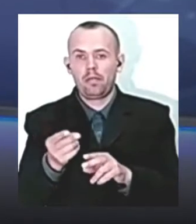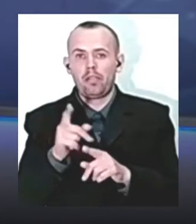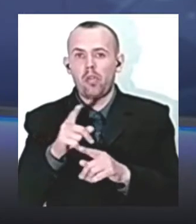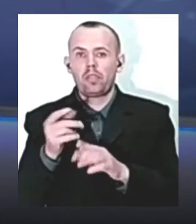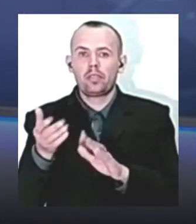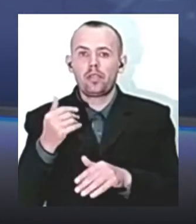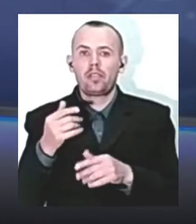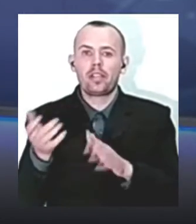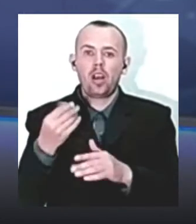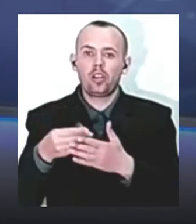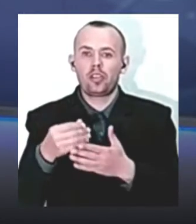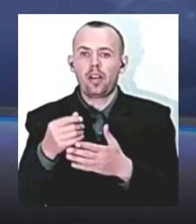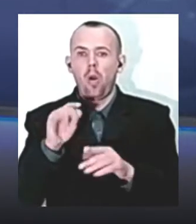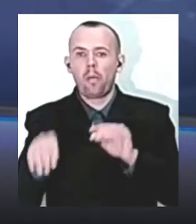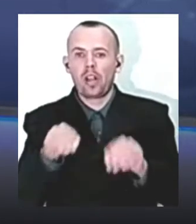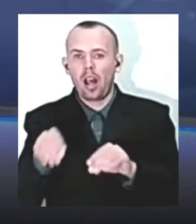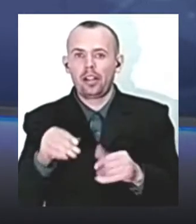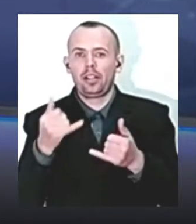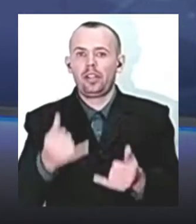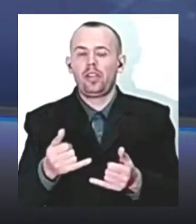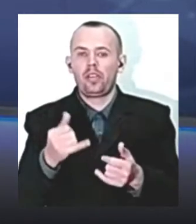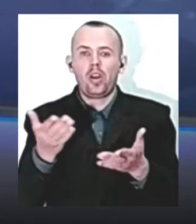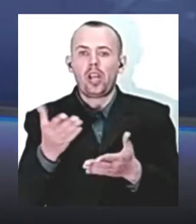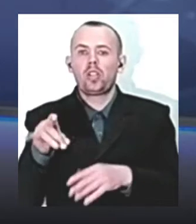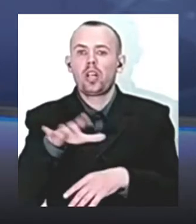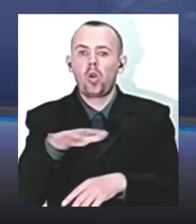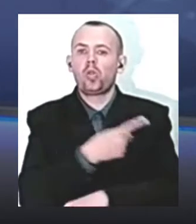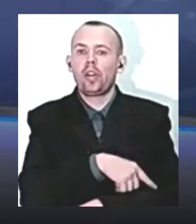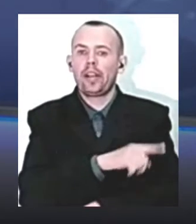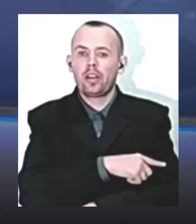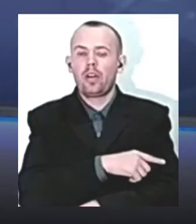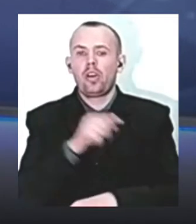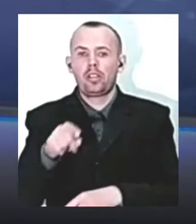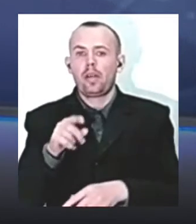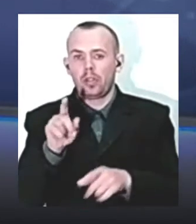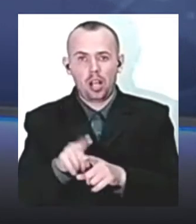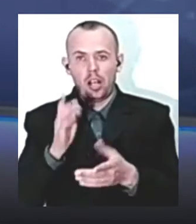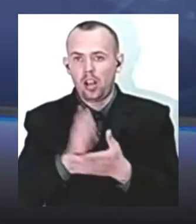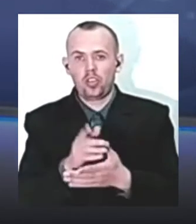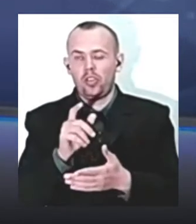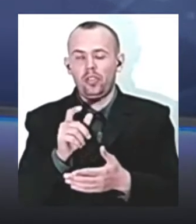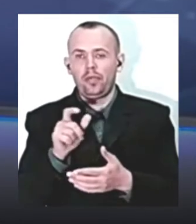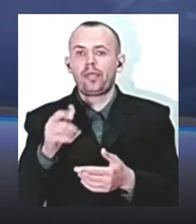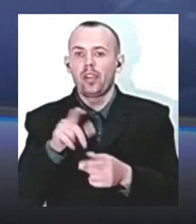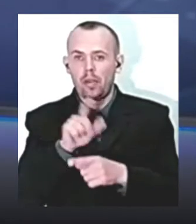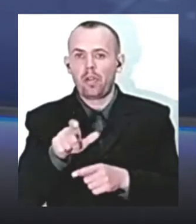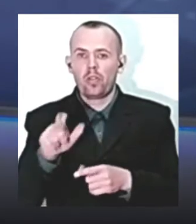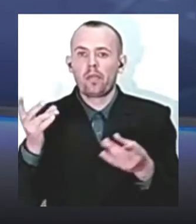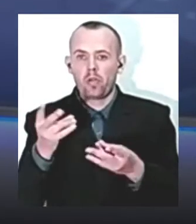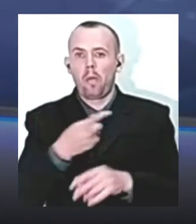купівлі обладнання для якоїсь районної лікарні, там також є люди, там також люди потребують медичної